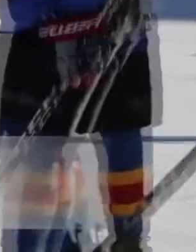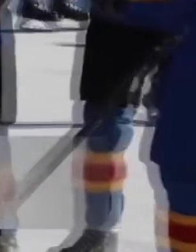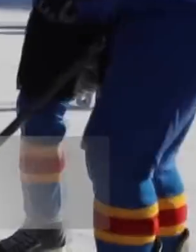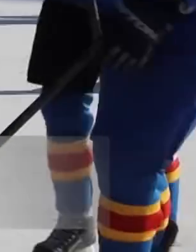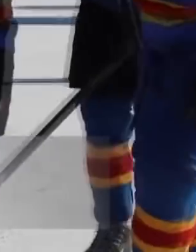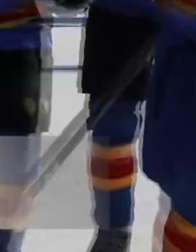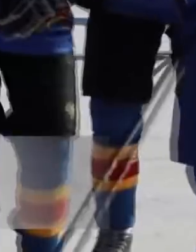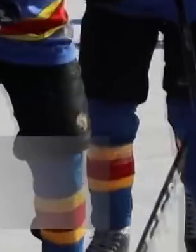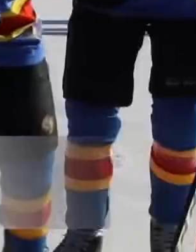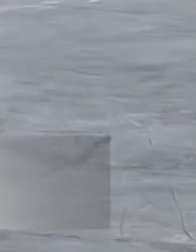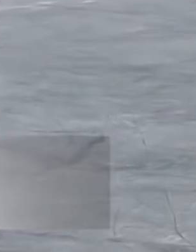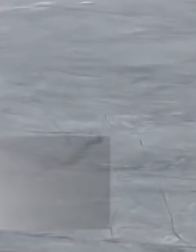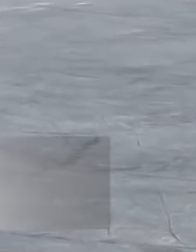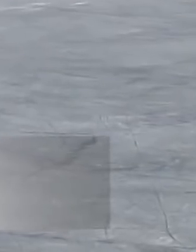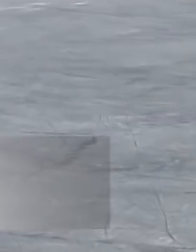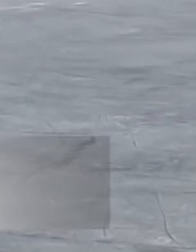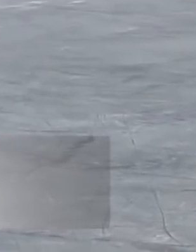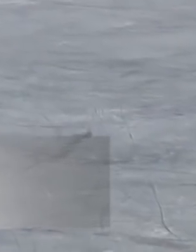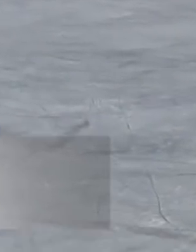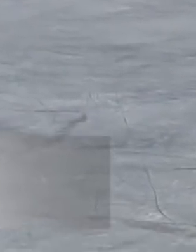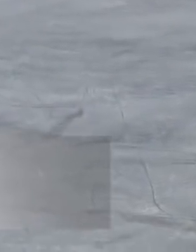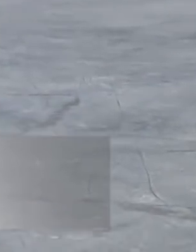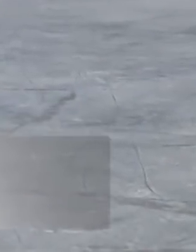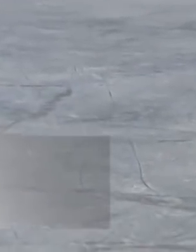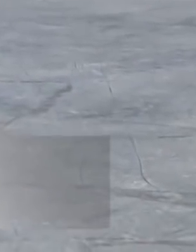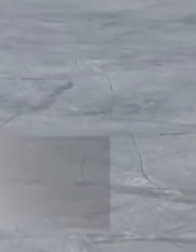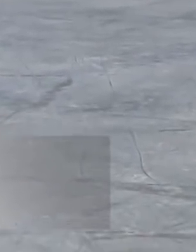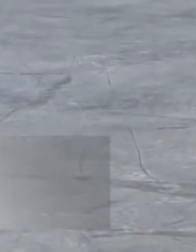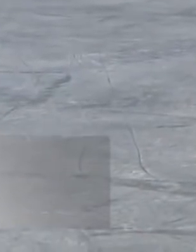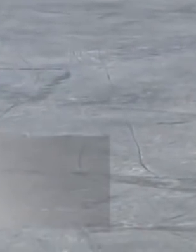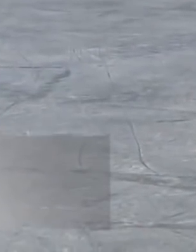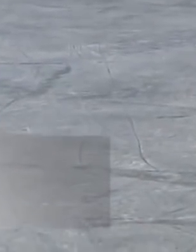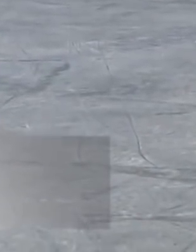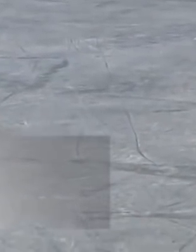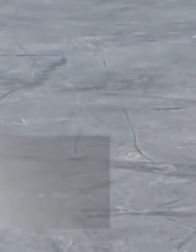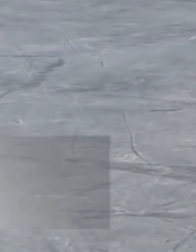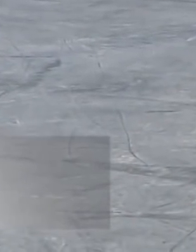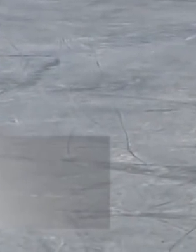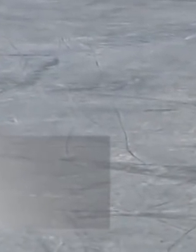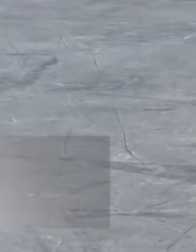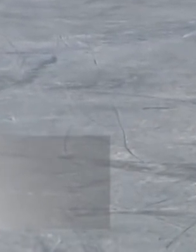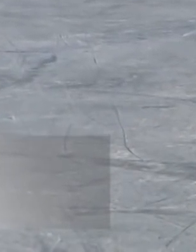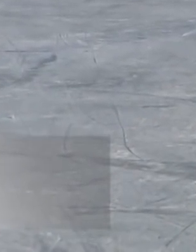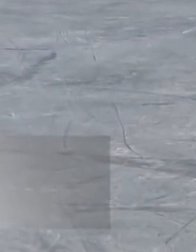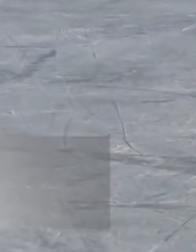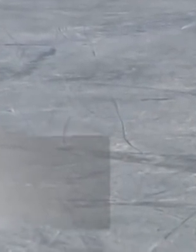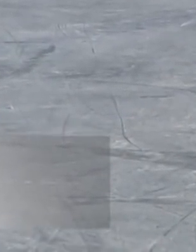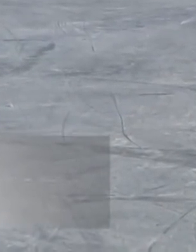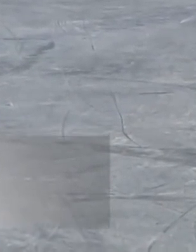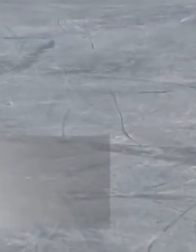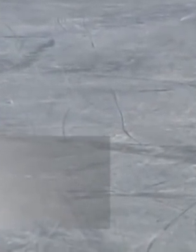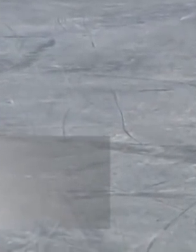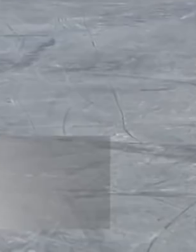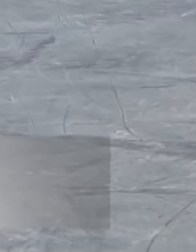Хангард клубүүдийн хооронд болж 12-6 ярцаатаагаар Хангард багийн хожлоор өндөрлөө. Хоёр багийн хувьд 2021 оны 11-р